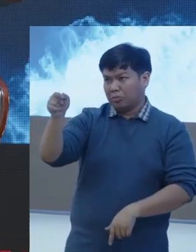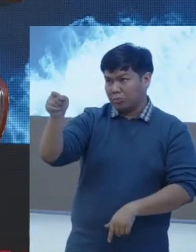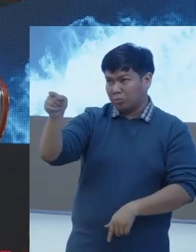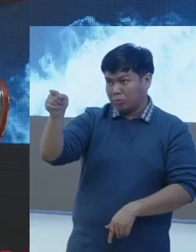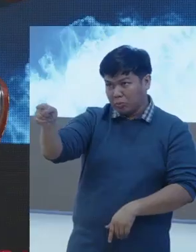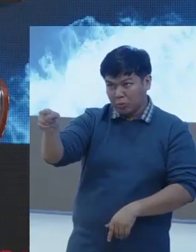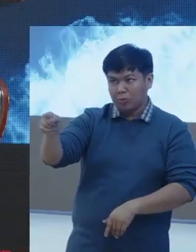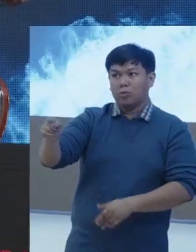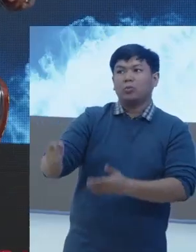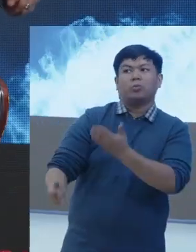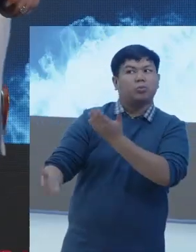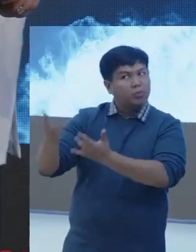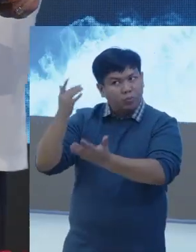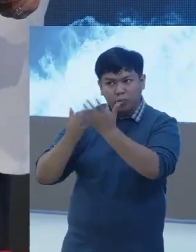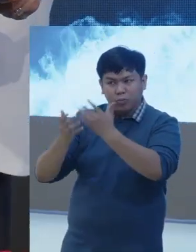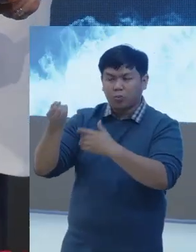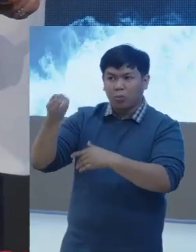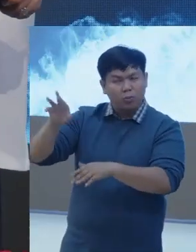Wala.